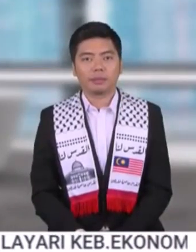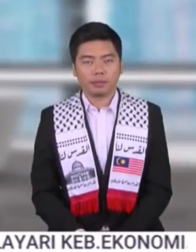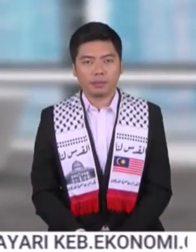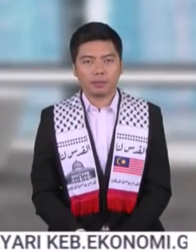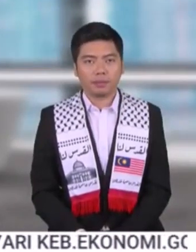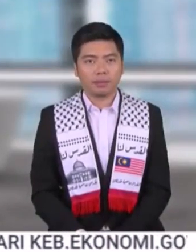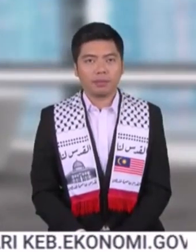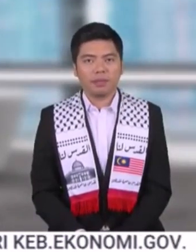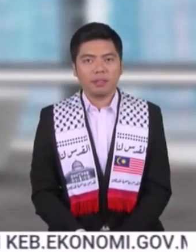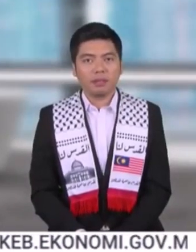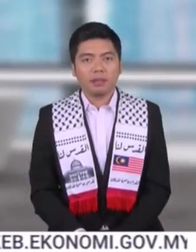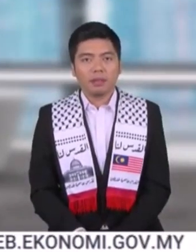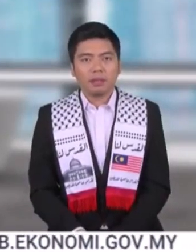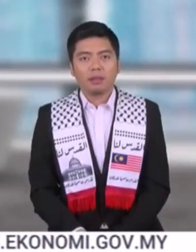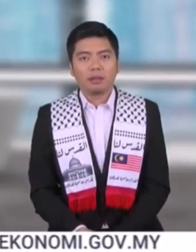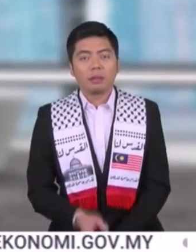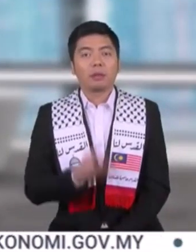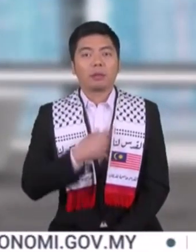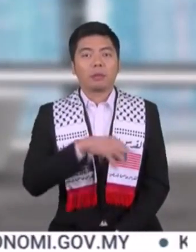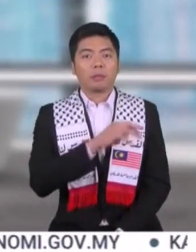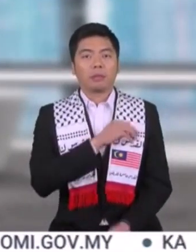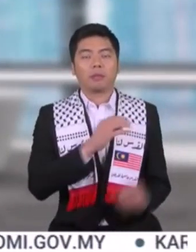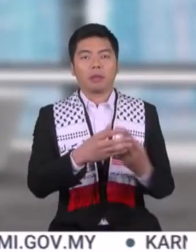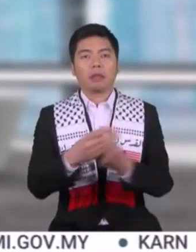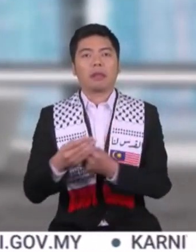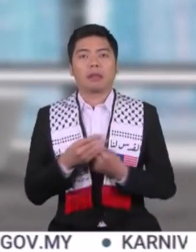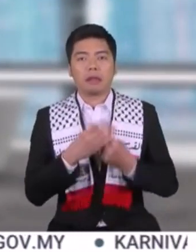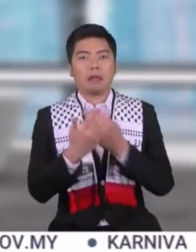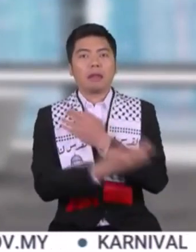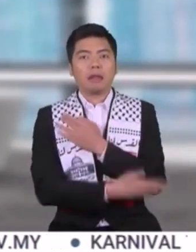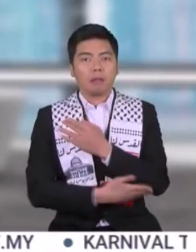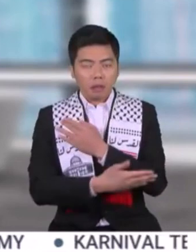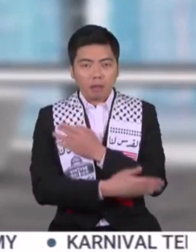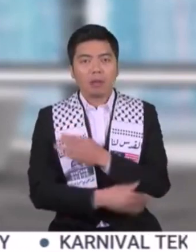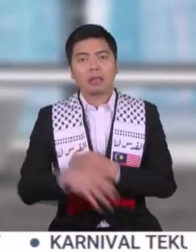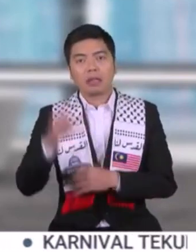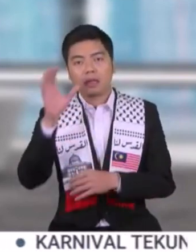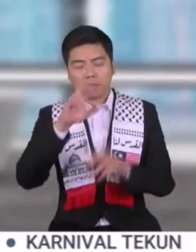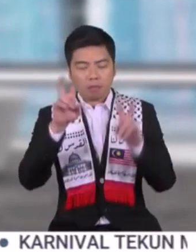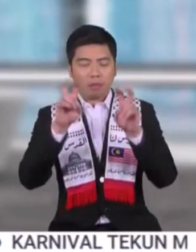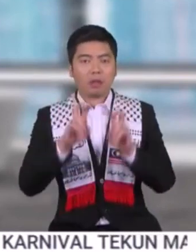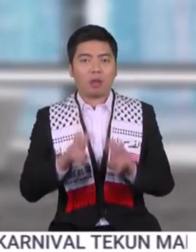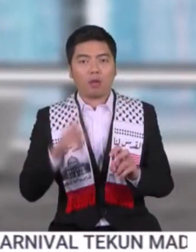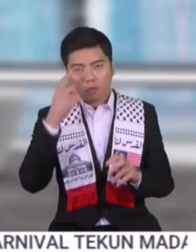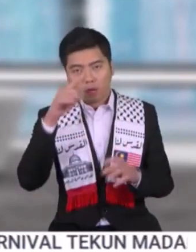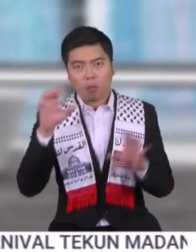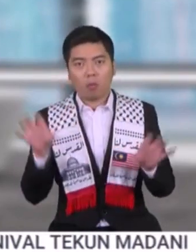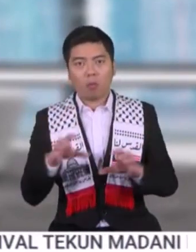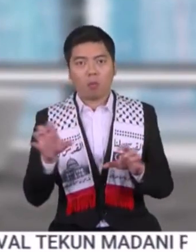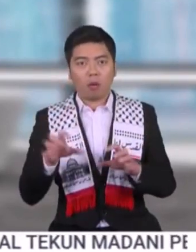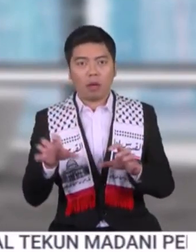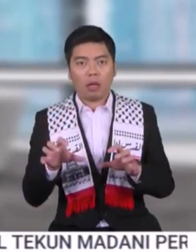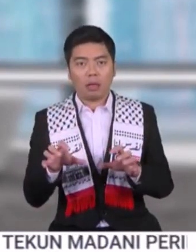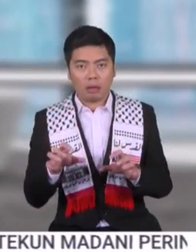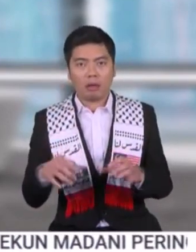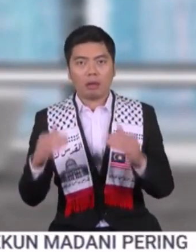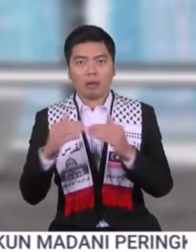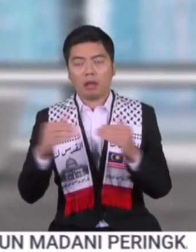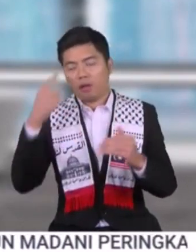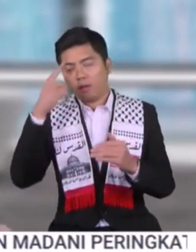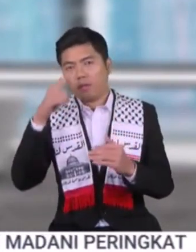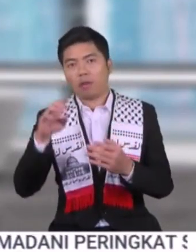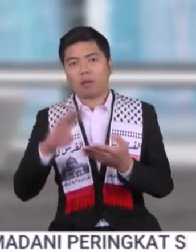Sam, terima kasih. Kementerian Perpaduan Negara akan mengkaji potensi mewujudkan sebuah badan akreditasi mediator